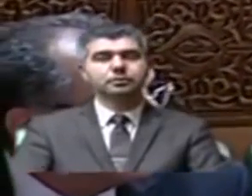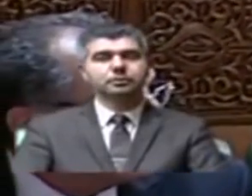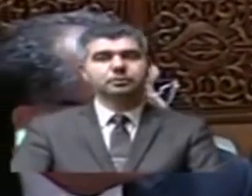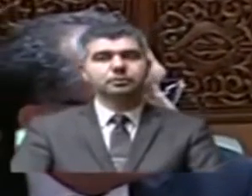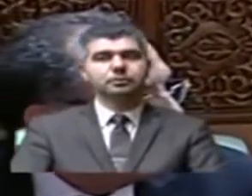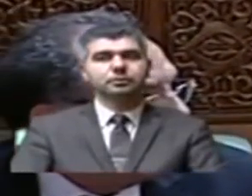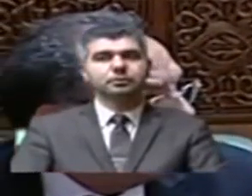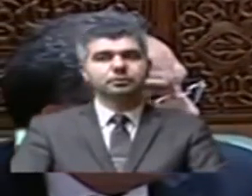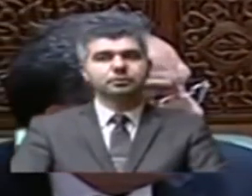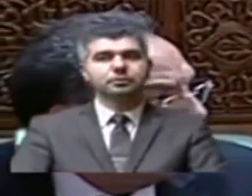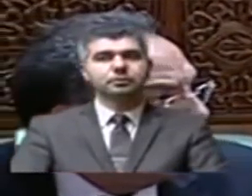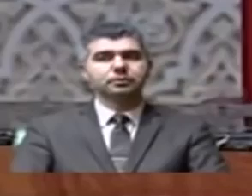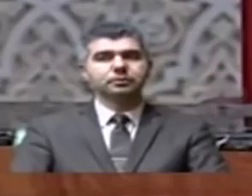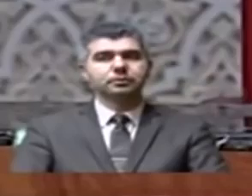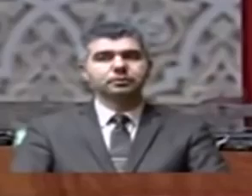السيد الوزير.